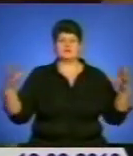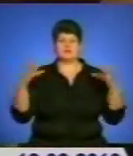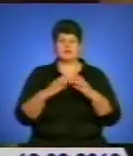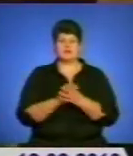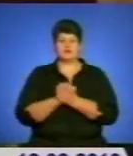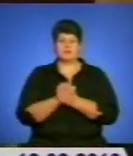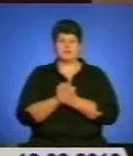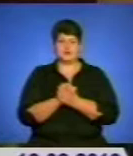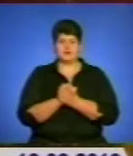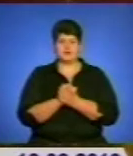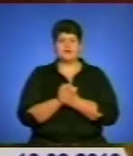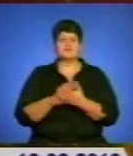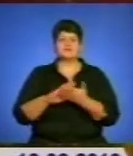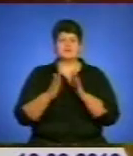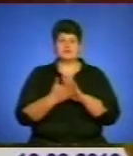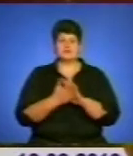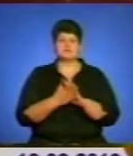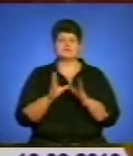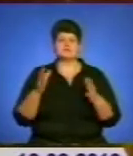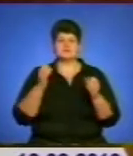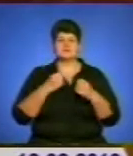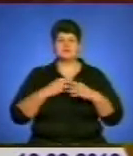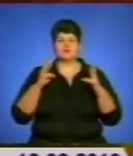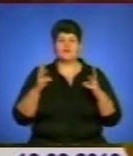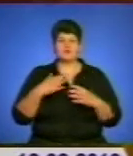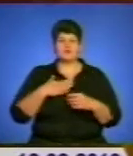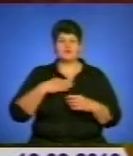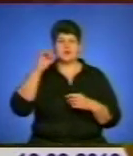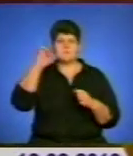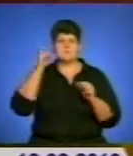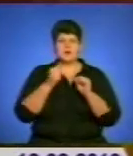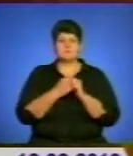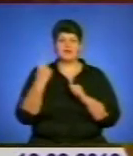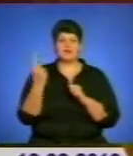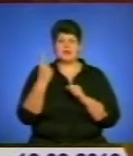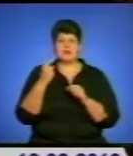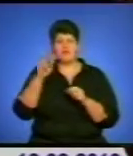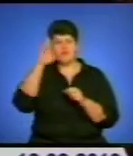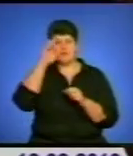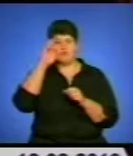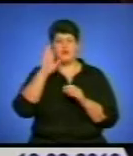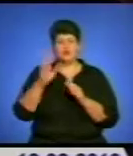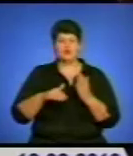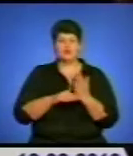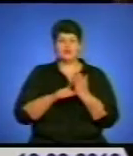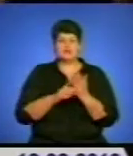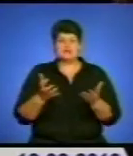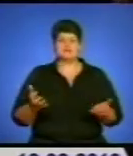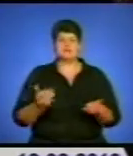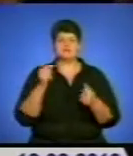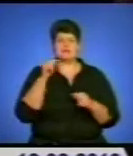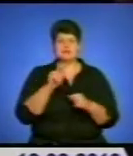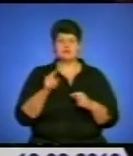єдності. Установ святкування нашої пам'яті в одному дні так, як ми одне в Бога, а ми будемо допомагати до спасіння тим,